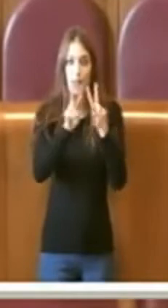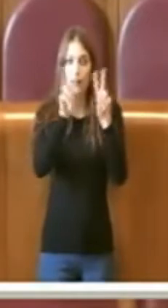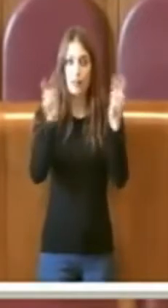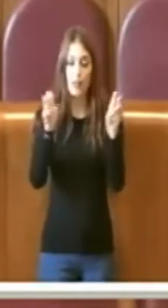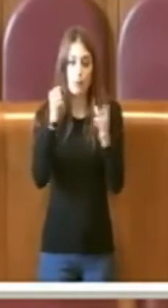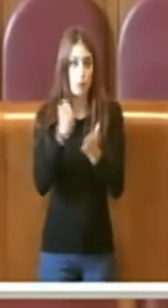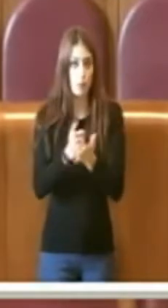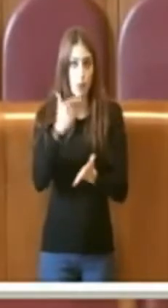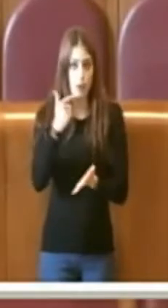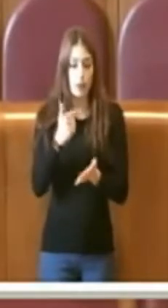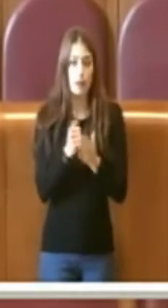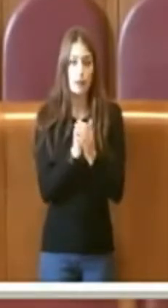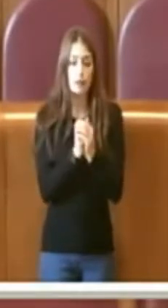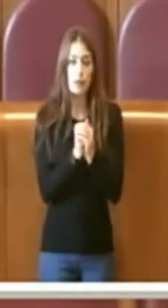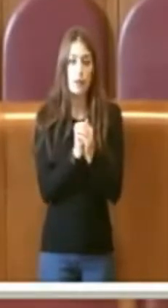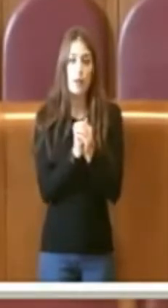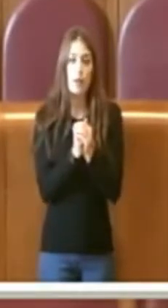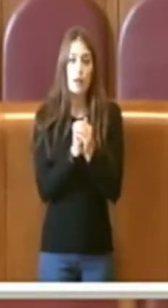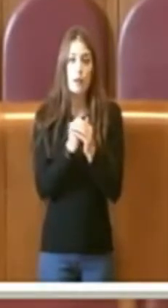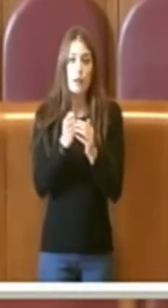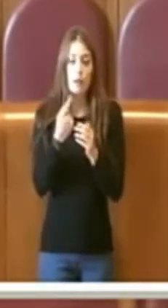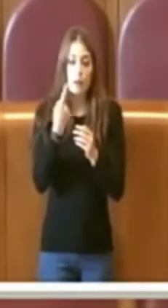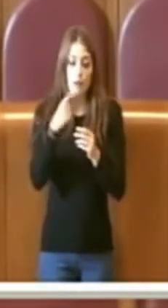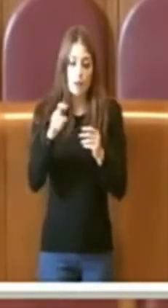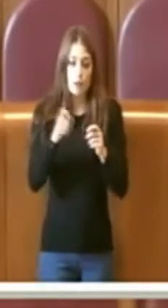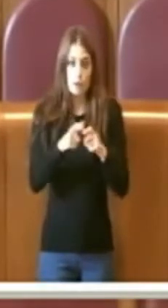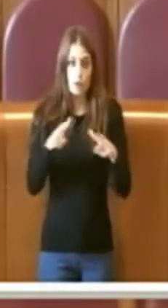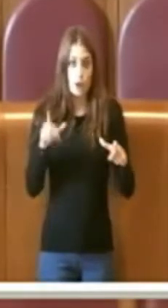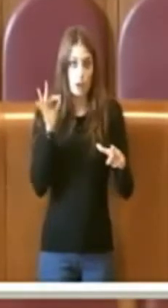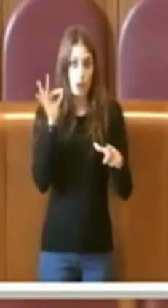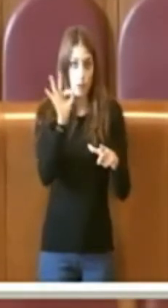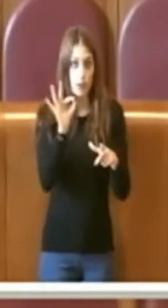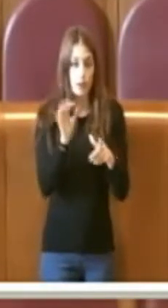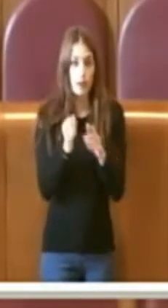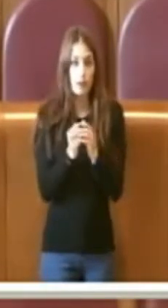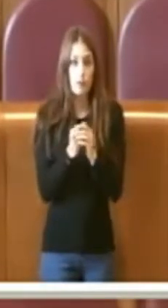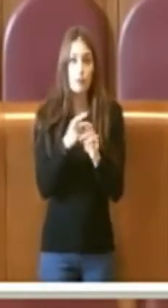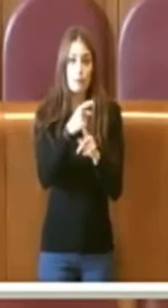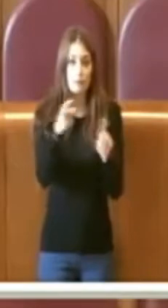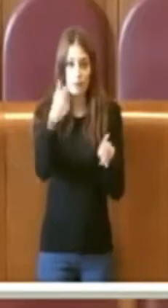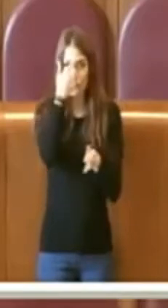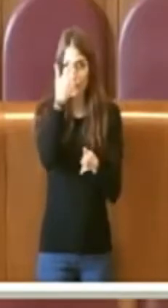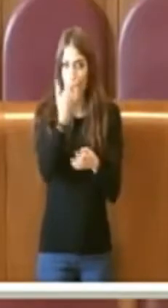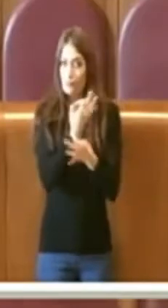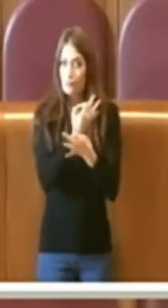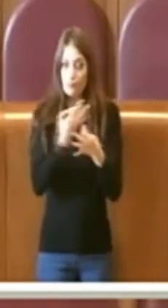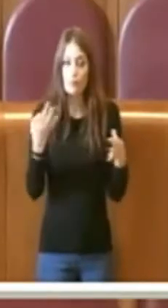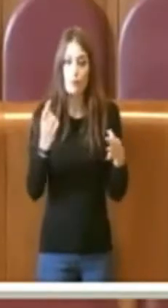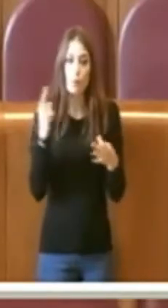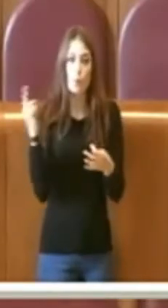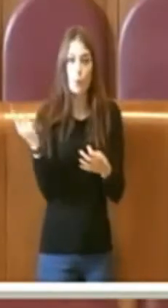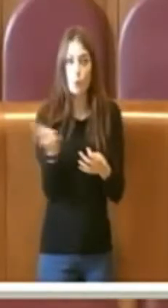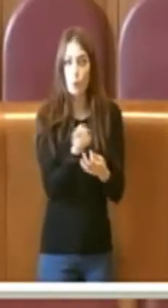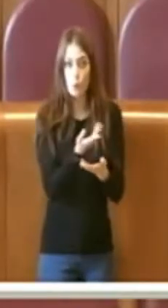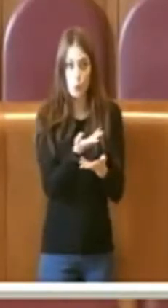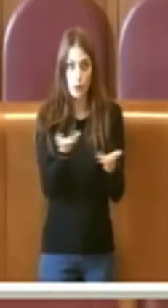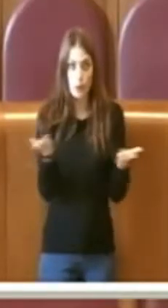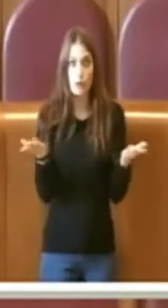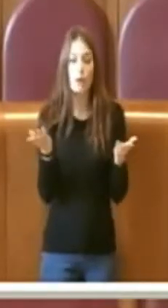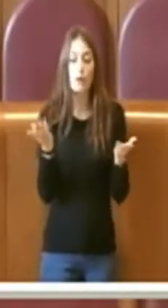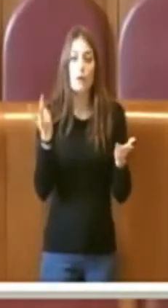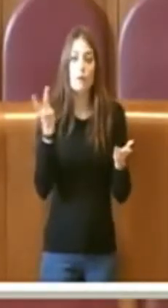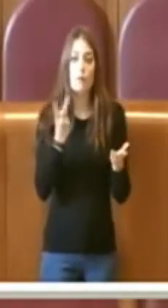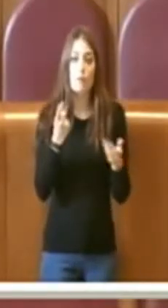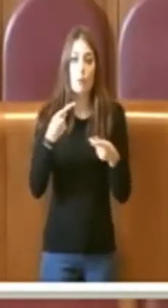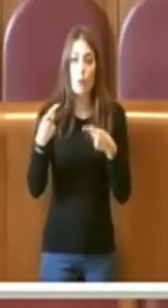così importante per la città. Come sapete benissimo tutti voi, da quando sono